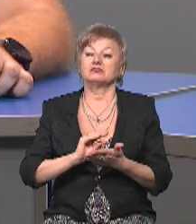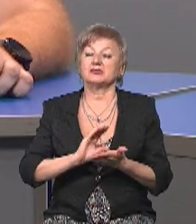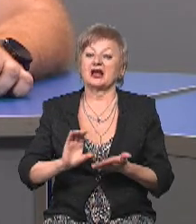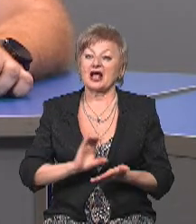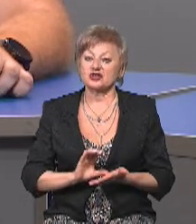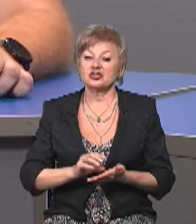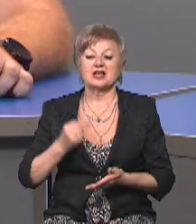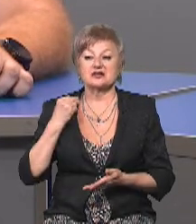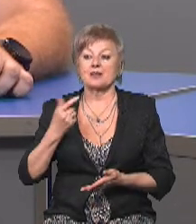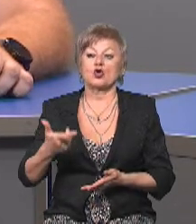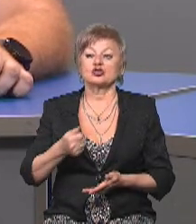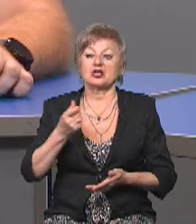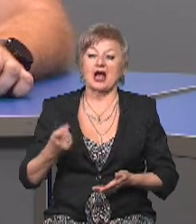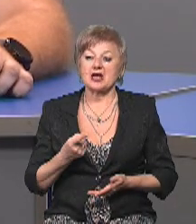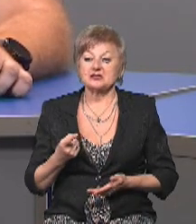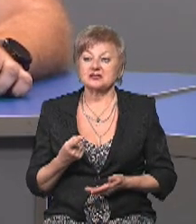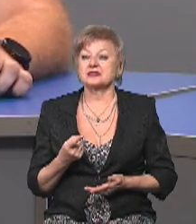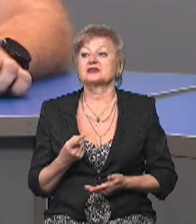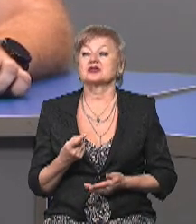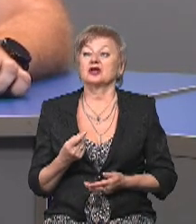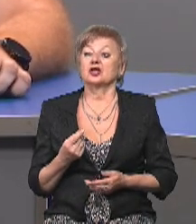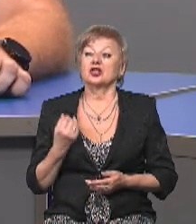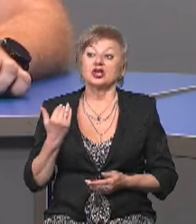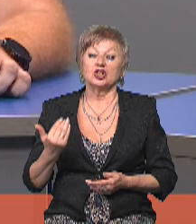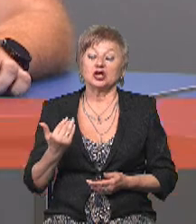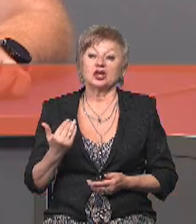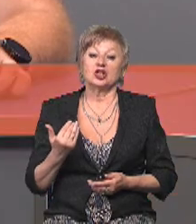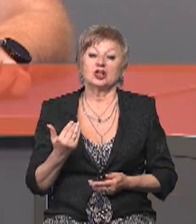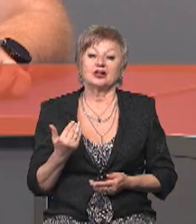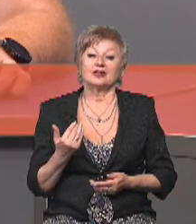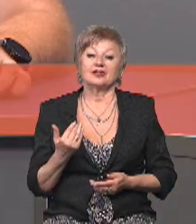компанії «Запоріжгаз», акціонерного товариства «Запоріжгаз», і пан